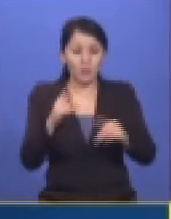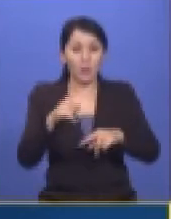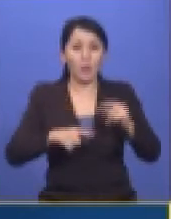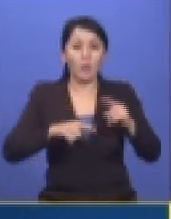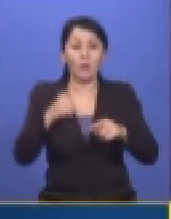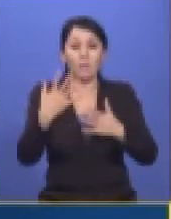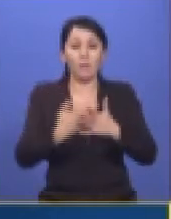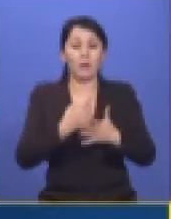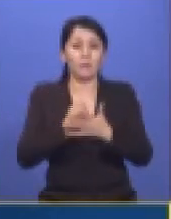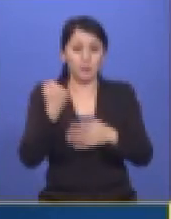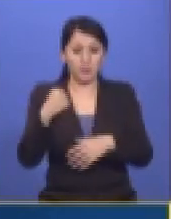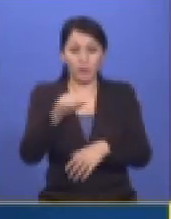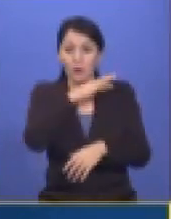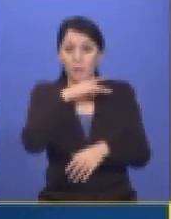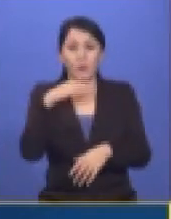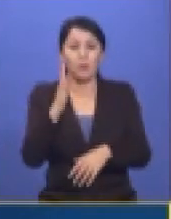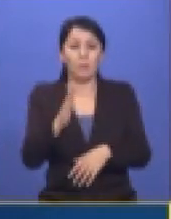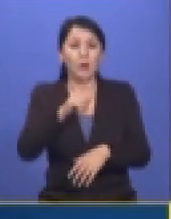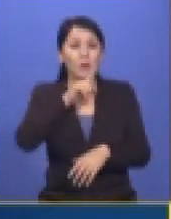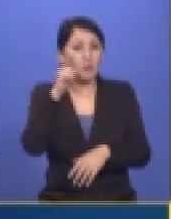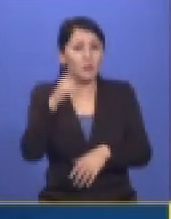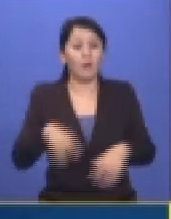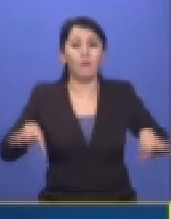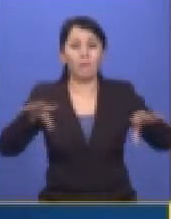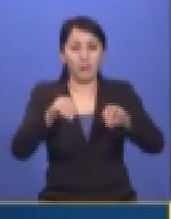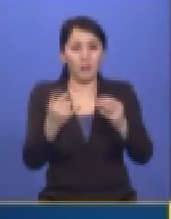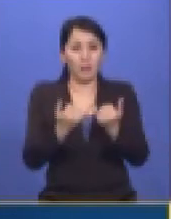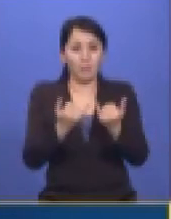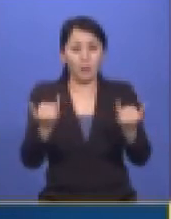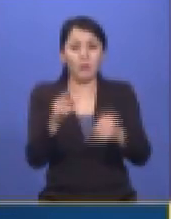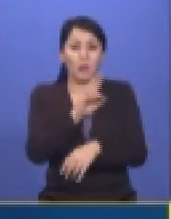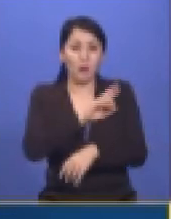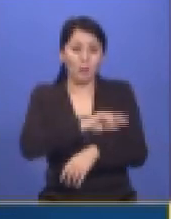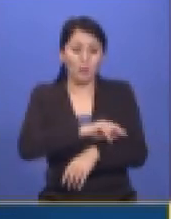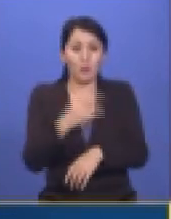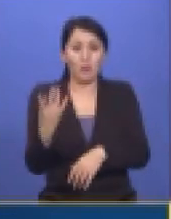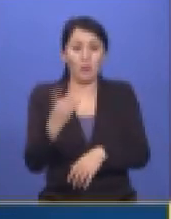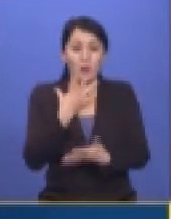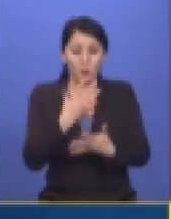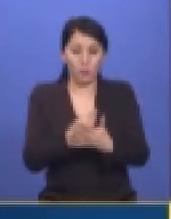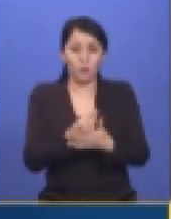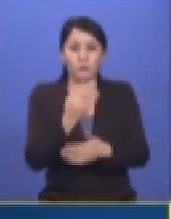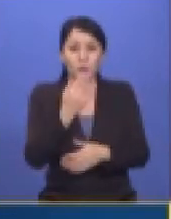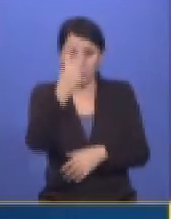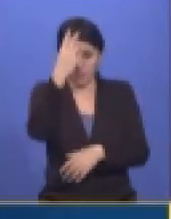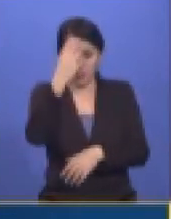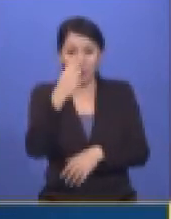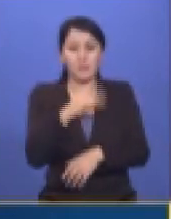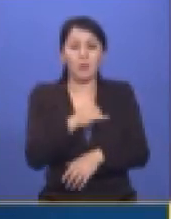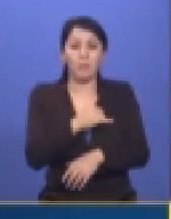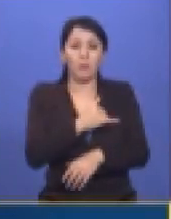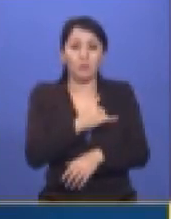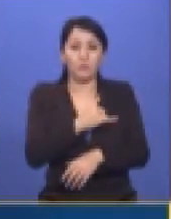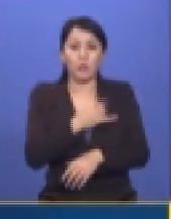биік белестерді бағындыра алады. Бүгінде жастар үшін бар жағдай жасалған, тек еңбектену қажет. Және өз тілімізді, салт-дәстүрімізді,